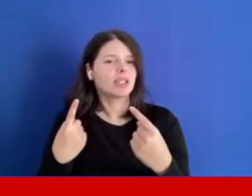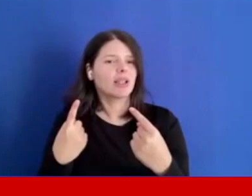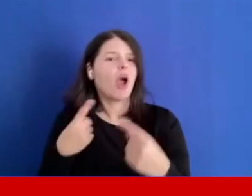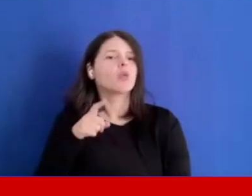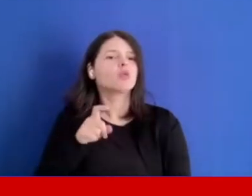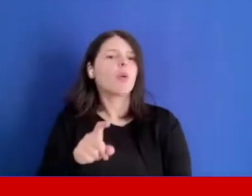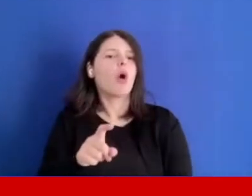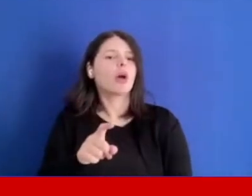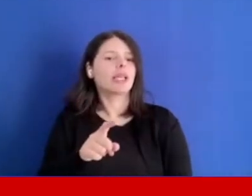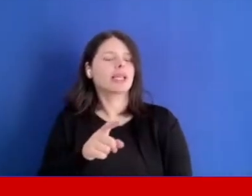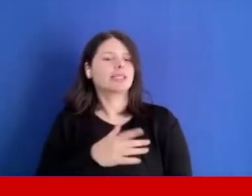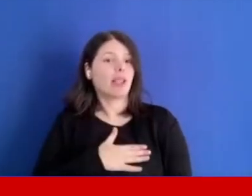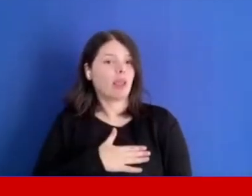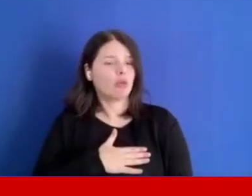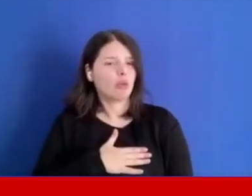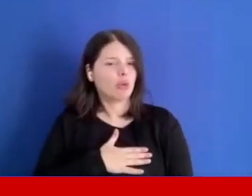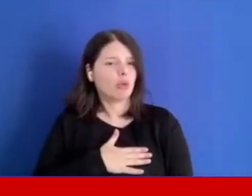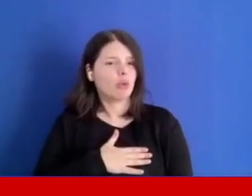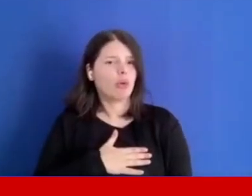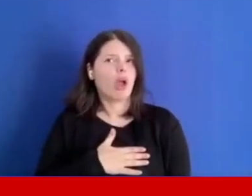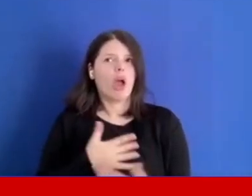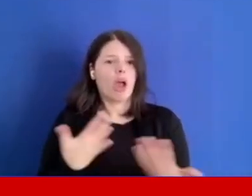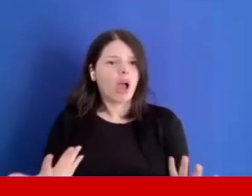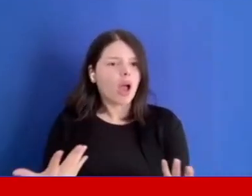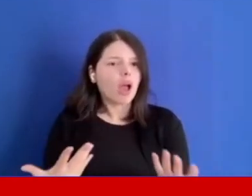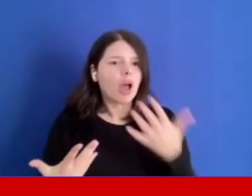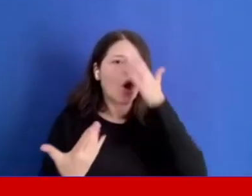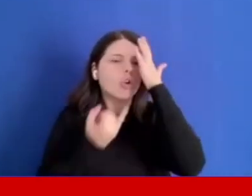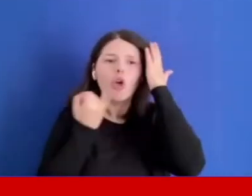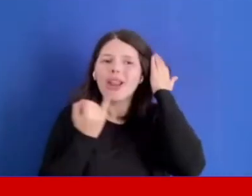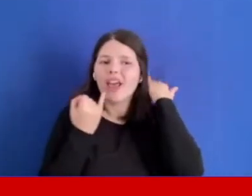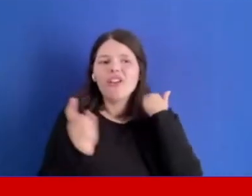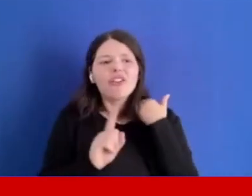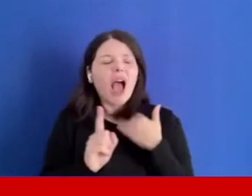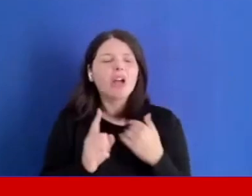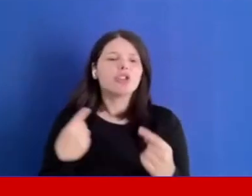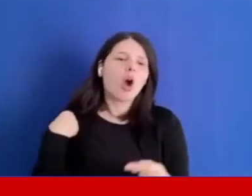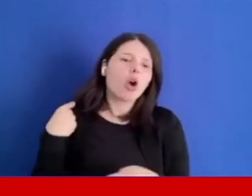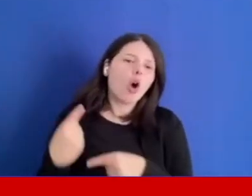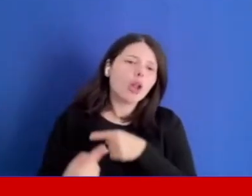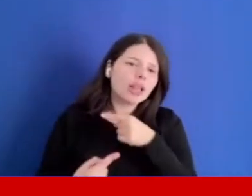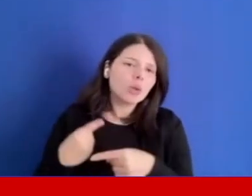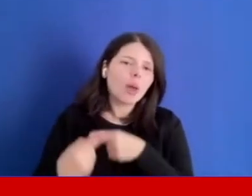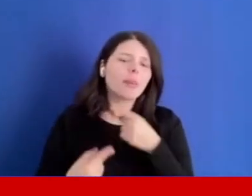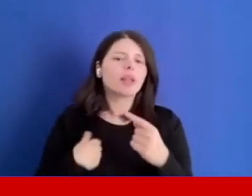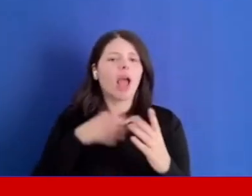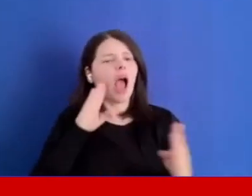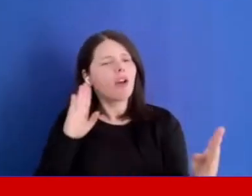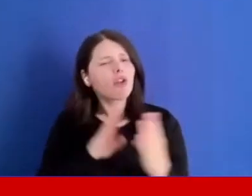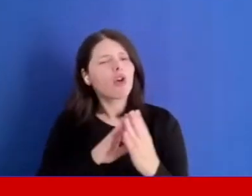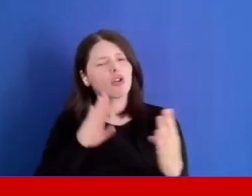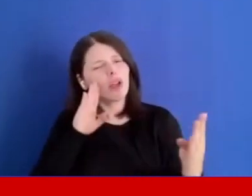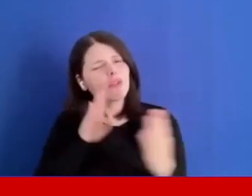seno. Quindi voglio dire che non è stato così facile continuatamente affrontare, ma ogni volta mi sono